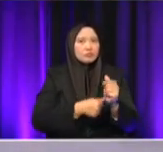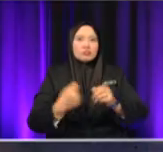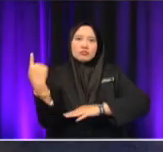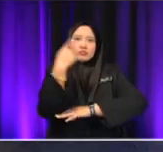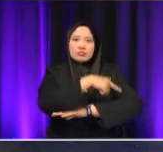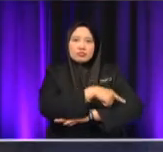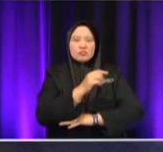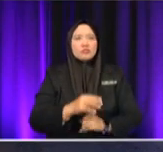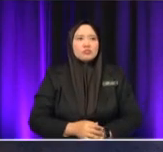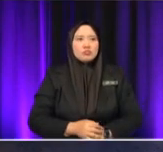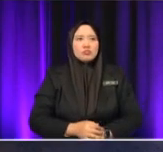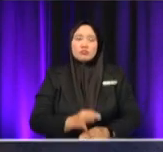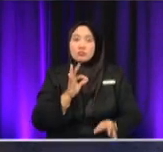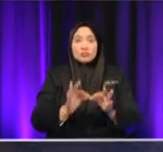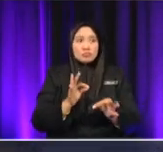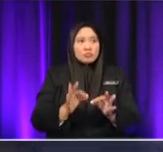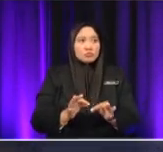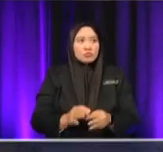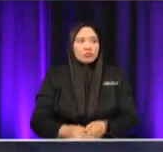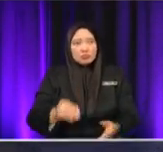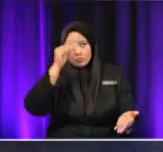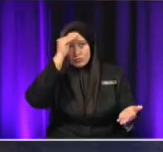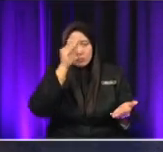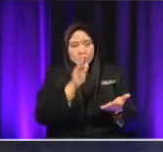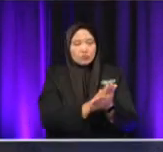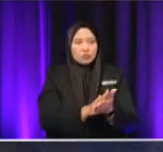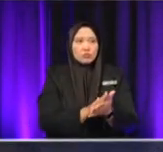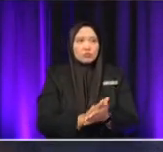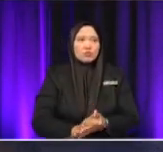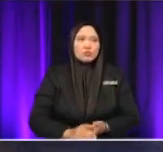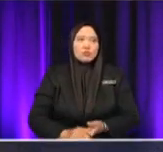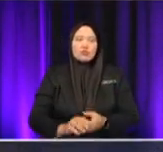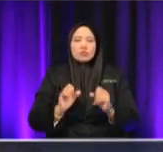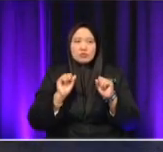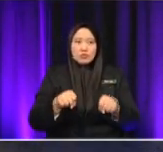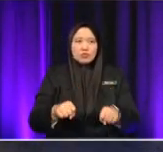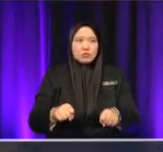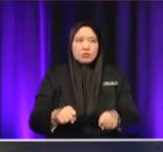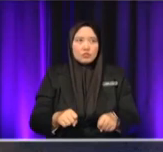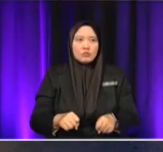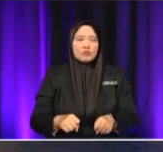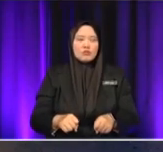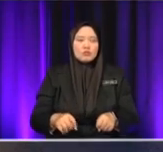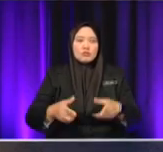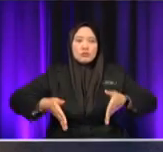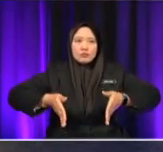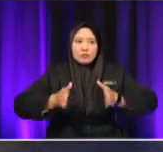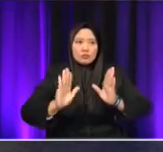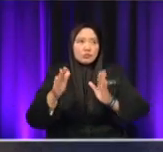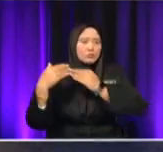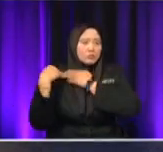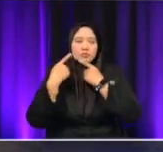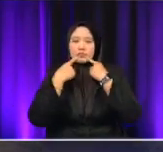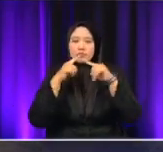tapi kalau suami dapat laksanakan tanggung jawab dengan baik maka keluarga akan jadi keluarga yang baik itu baru tanggung jawab suami